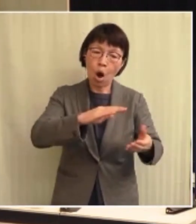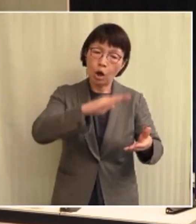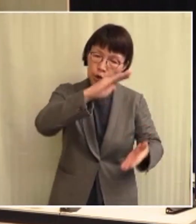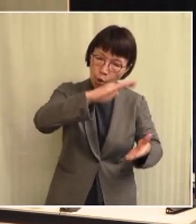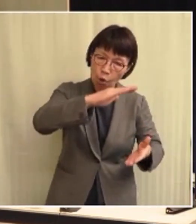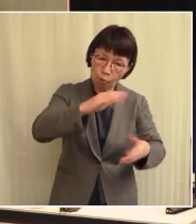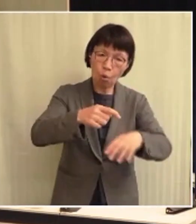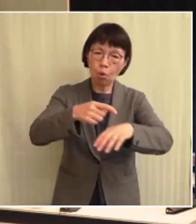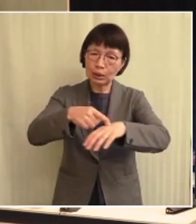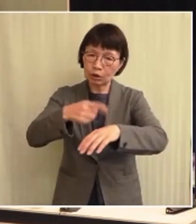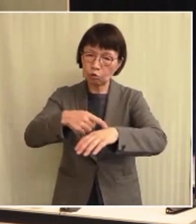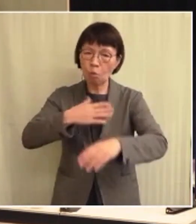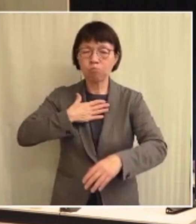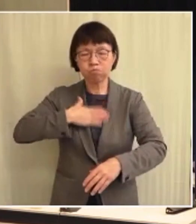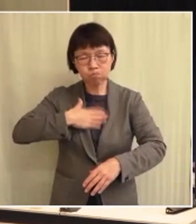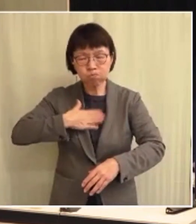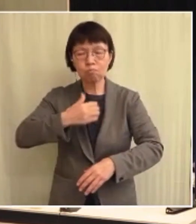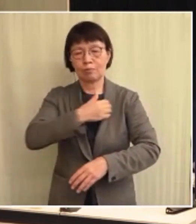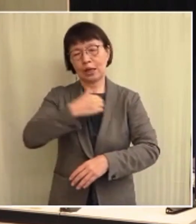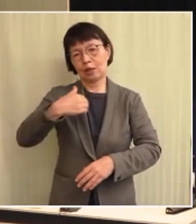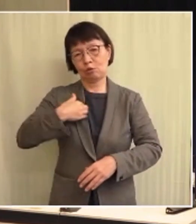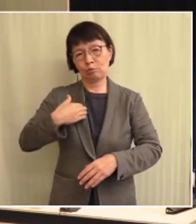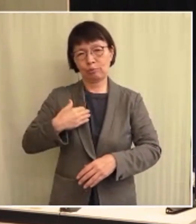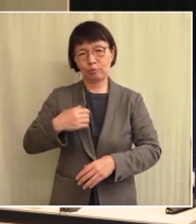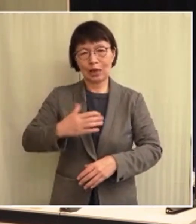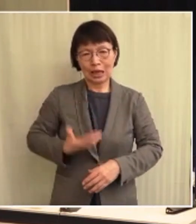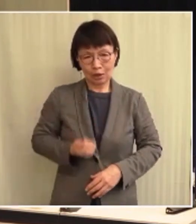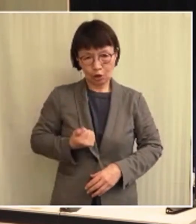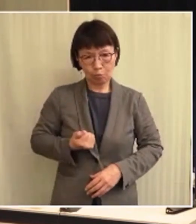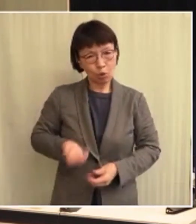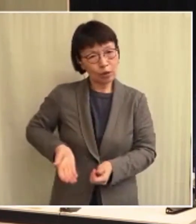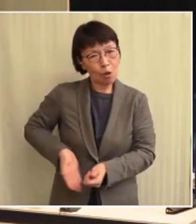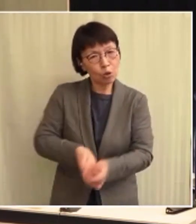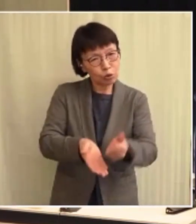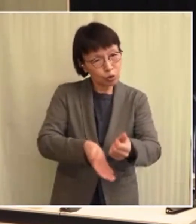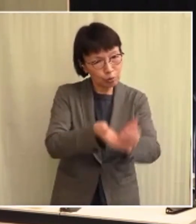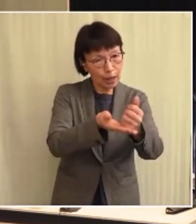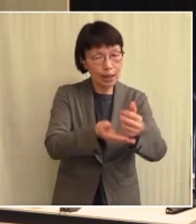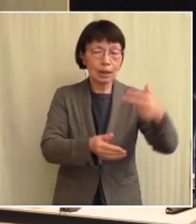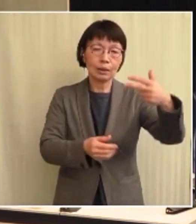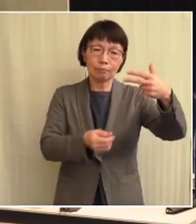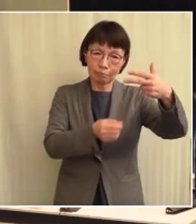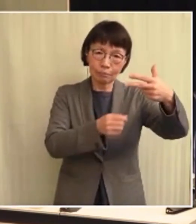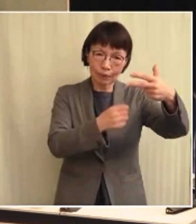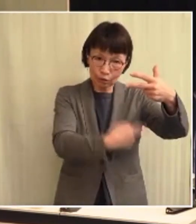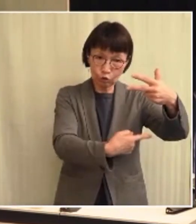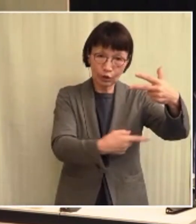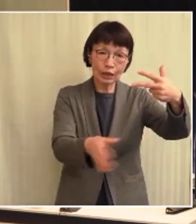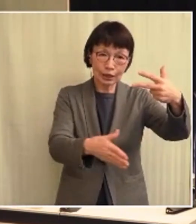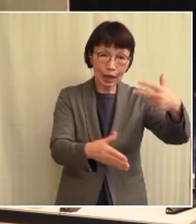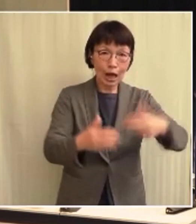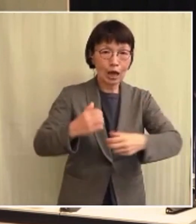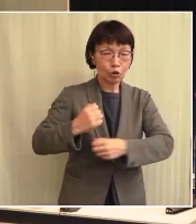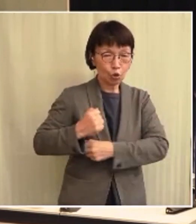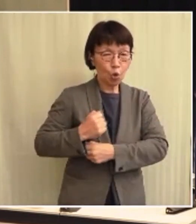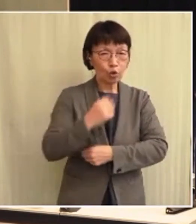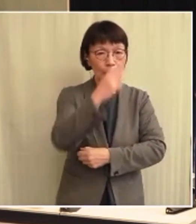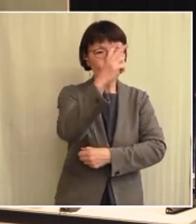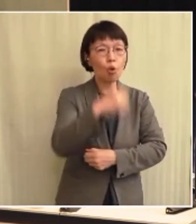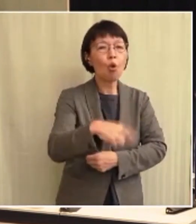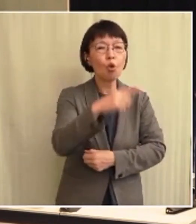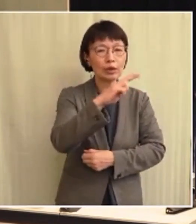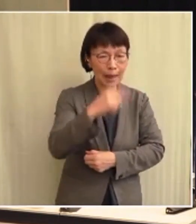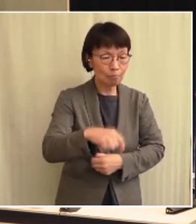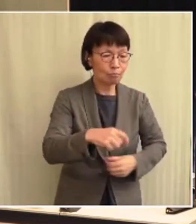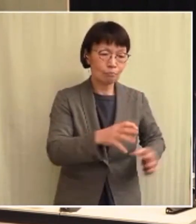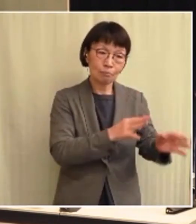自信を持って、お勧めしたいと思います。7月1日から相鉄ローゼン全店で、販売予定です。本